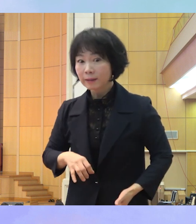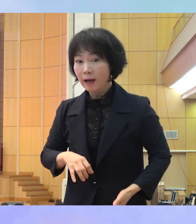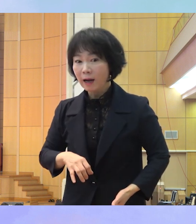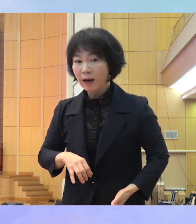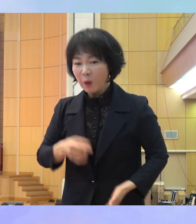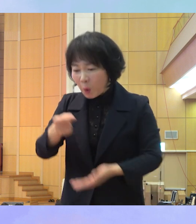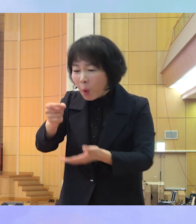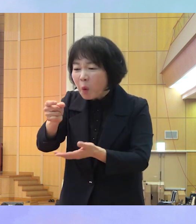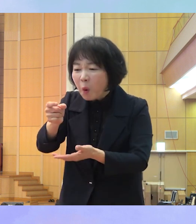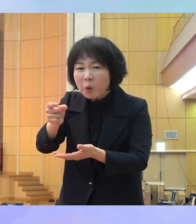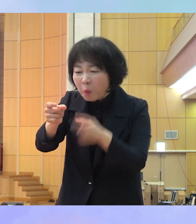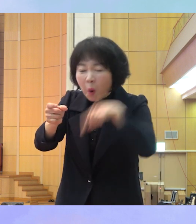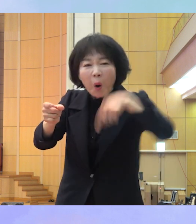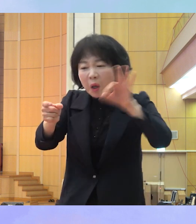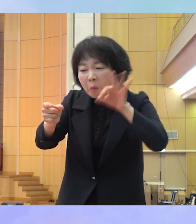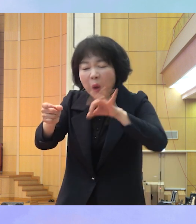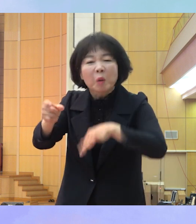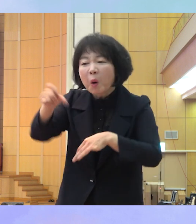뭐냐,